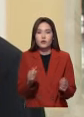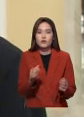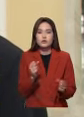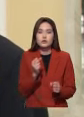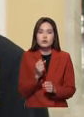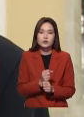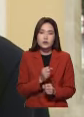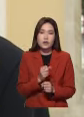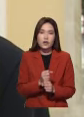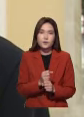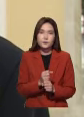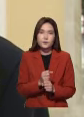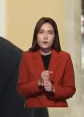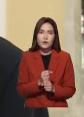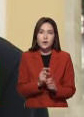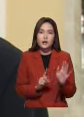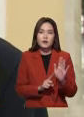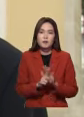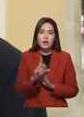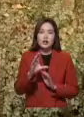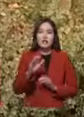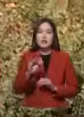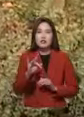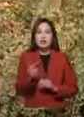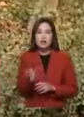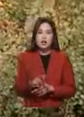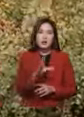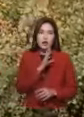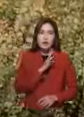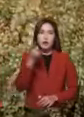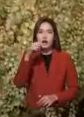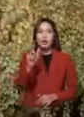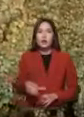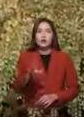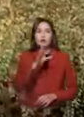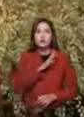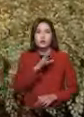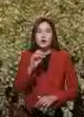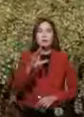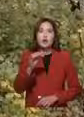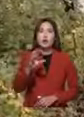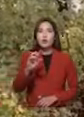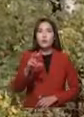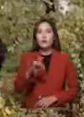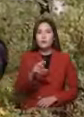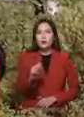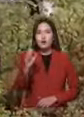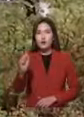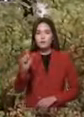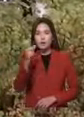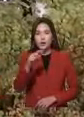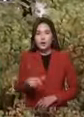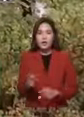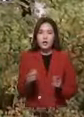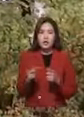рөл атқарған сатирик болды. Ақын Ұлықбек Естәулет Көпен Әмірбекпен сонау студент кезден аралас